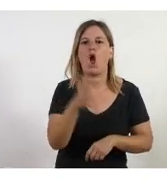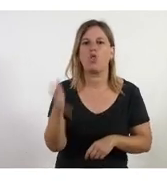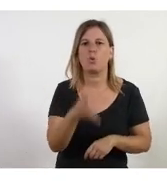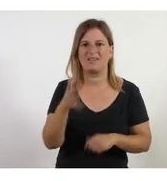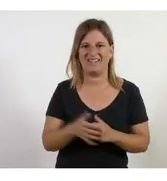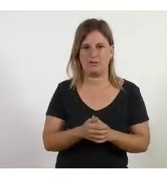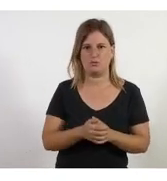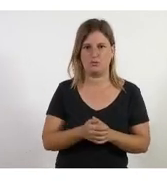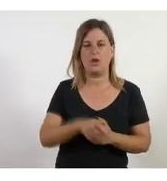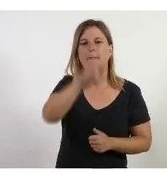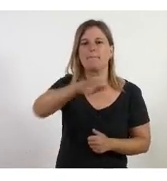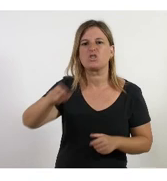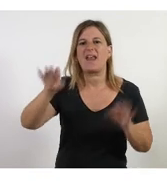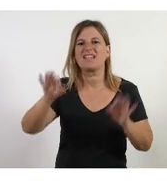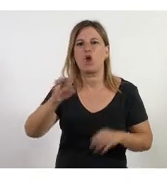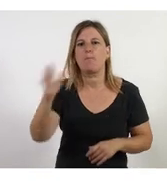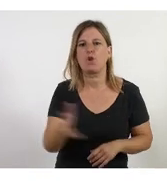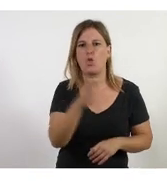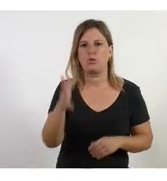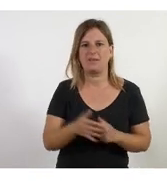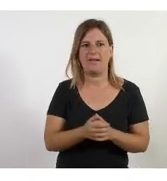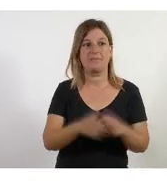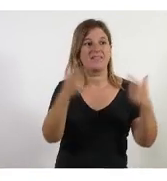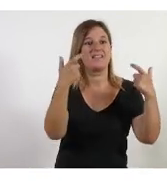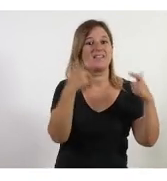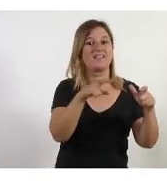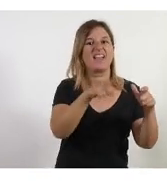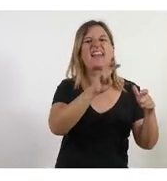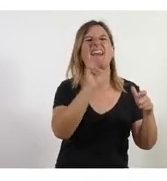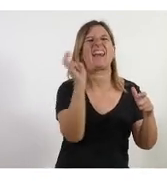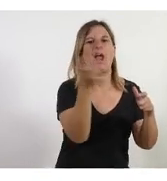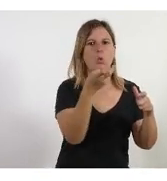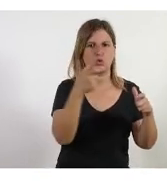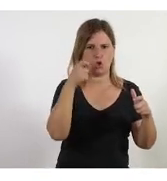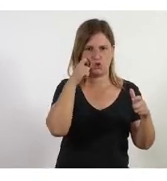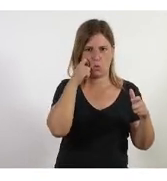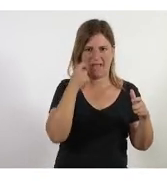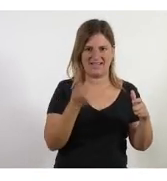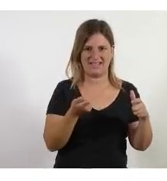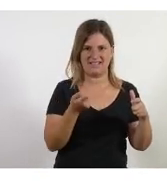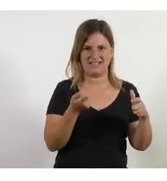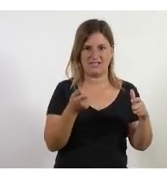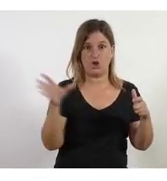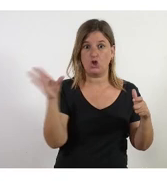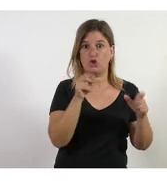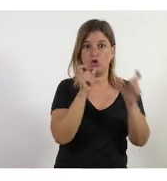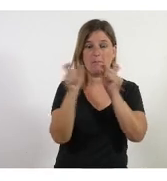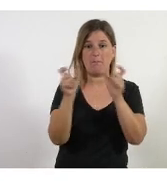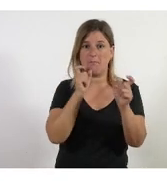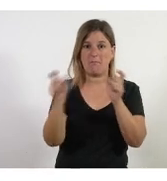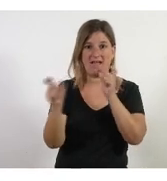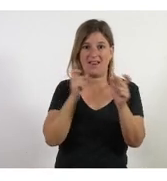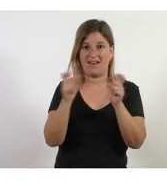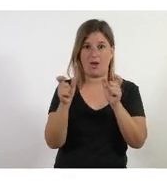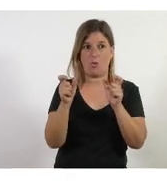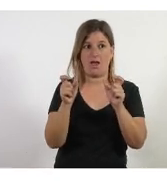són productives. El departament és de recursos humans. O sigui, tot l'argot és un argot